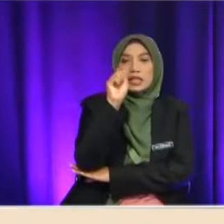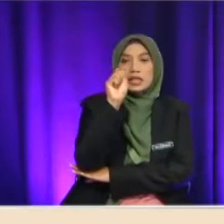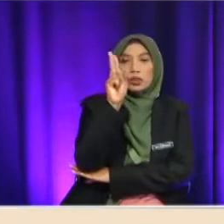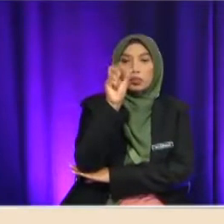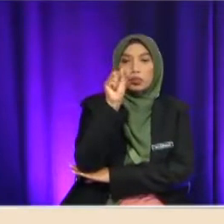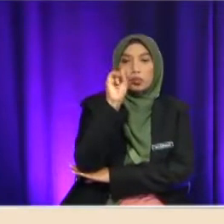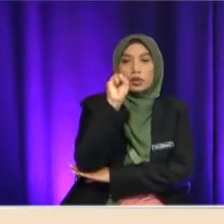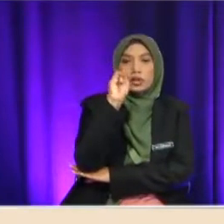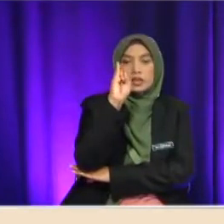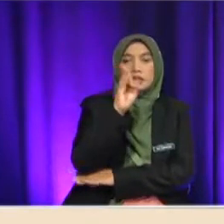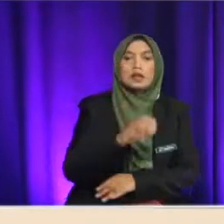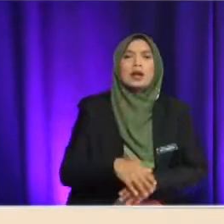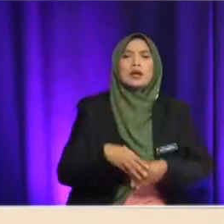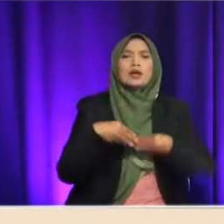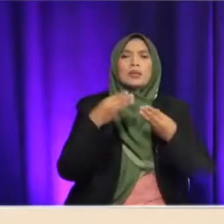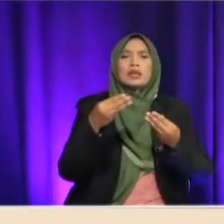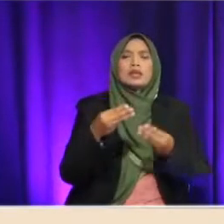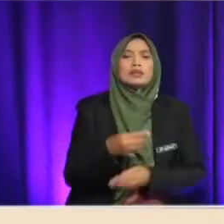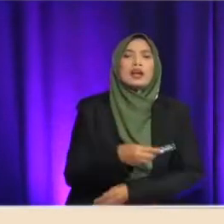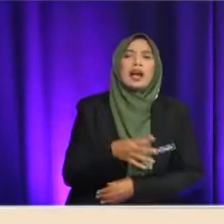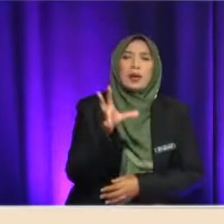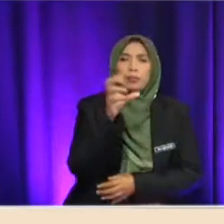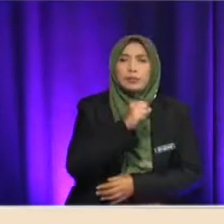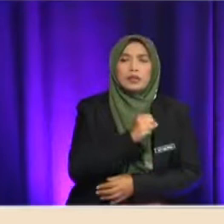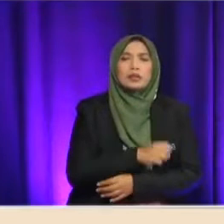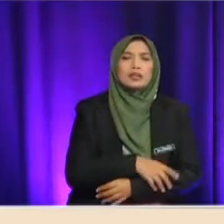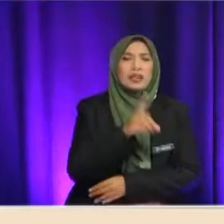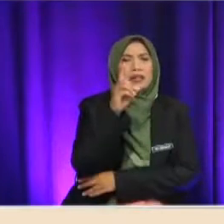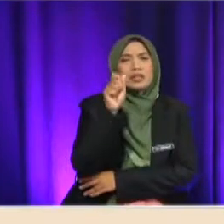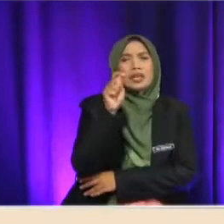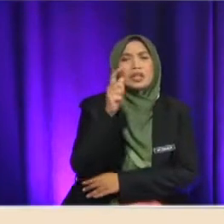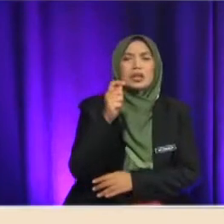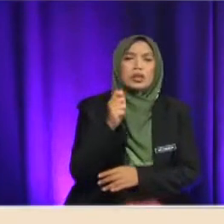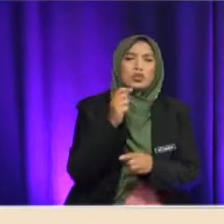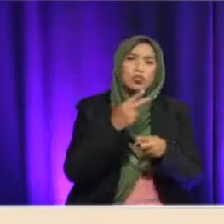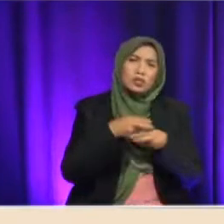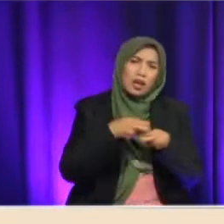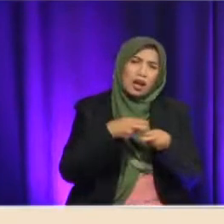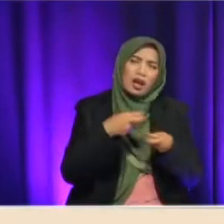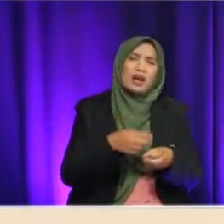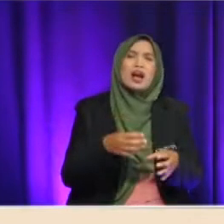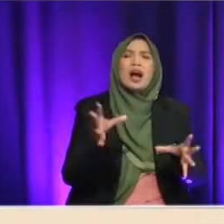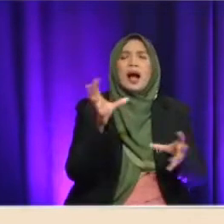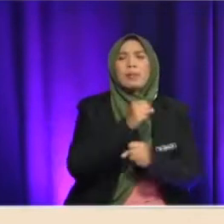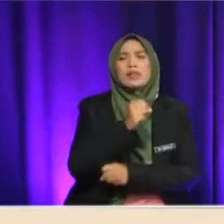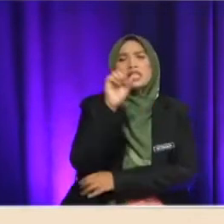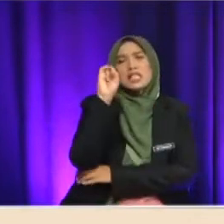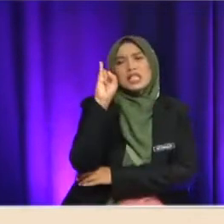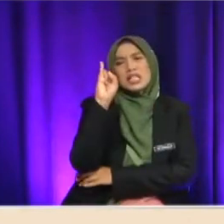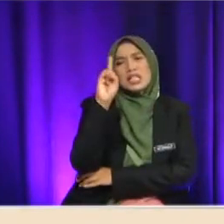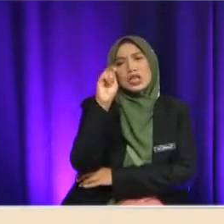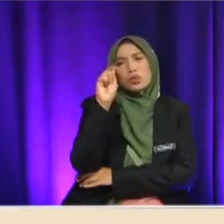data, nak bagi statistik, nak bagi ini. Ambil situasi. Dalam situasi ini, Cikgu Linda ada letak sedikit fakta,